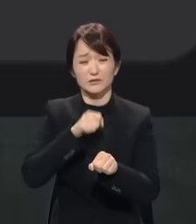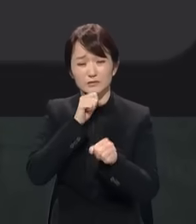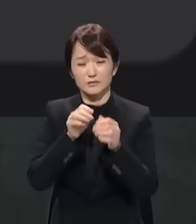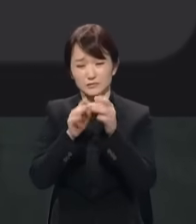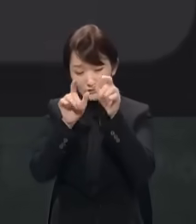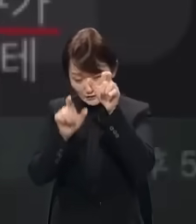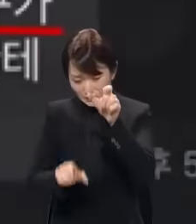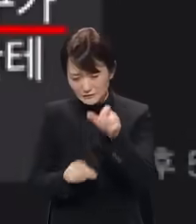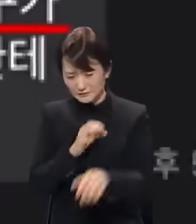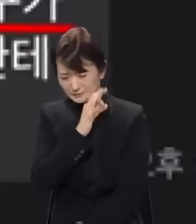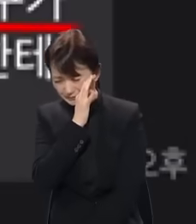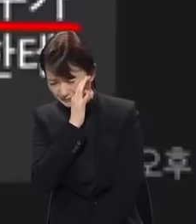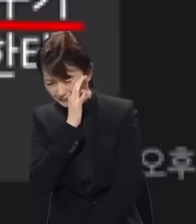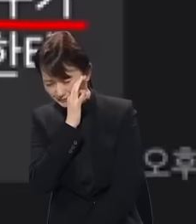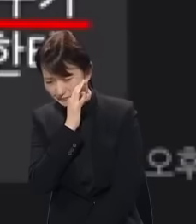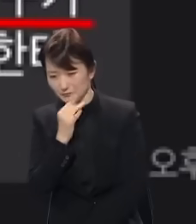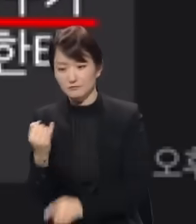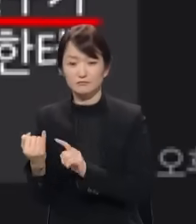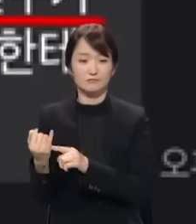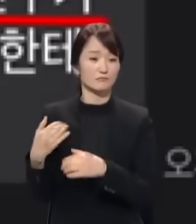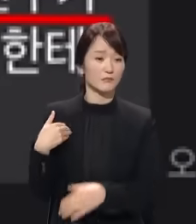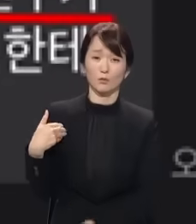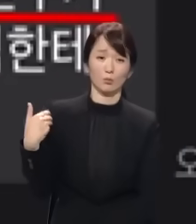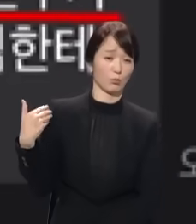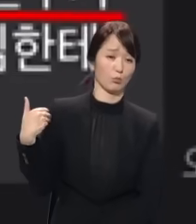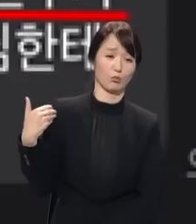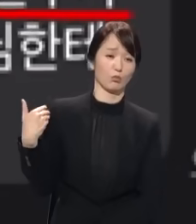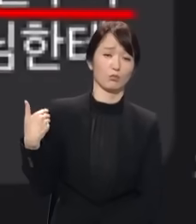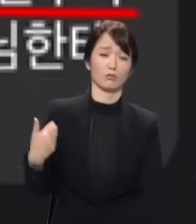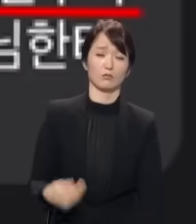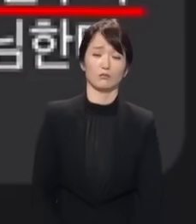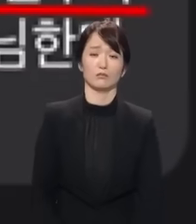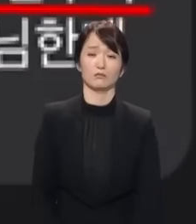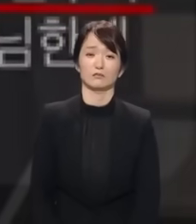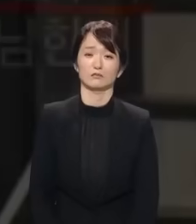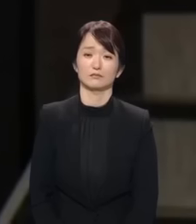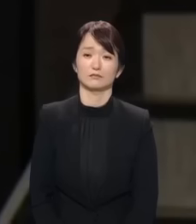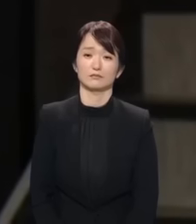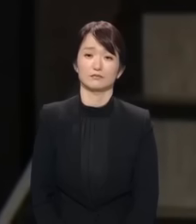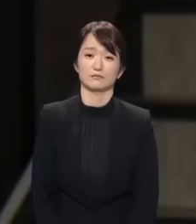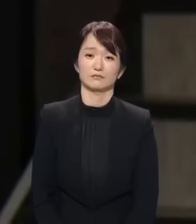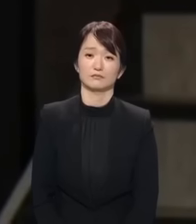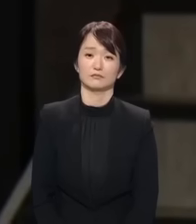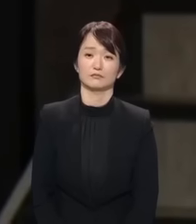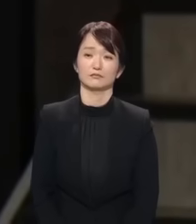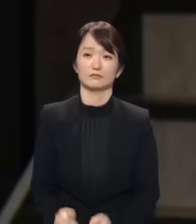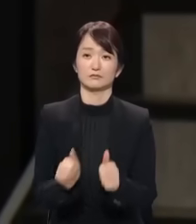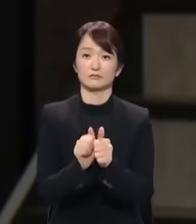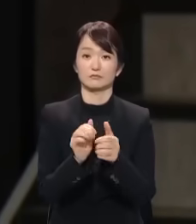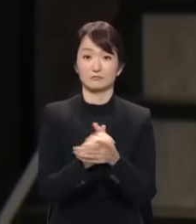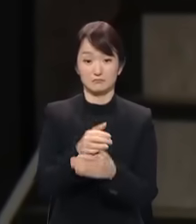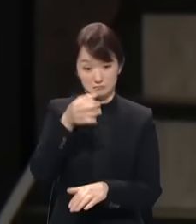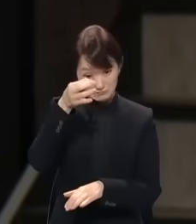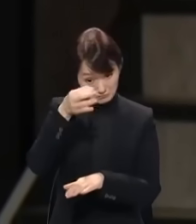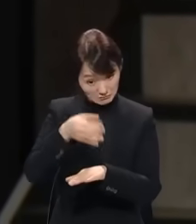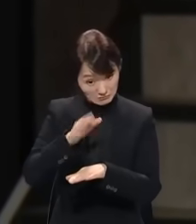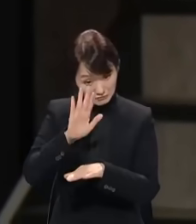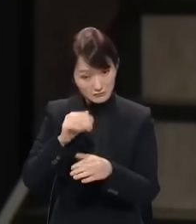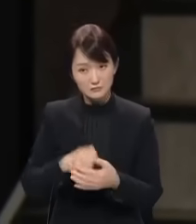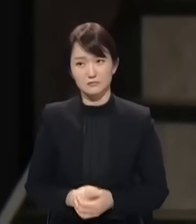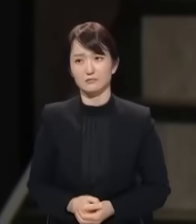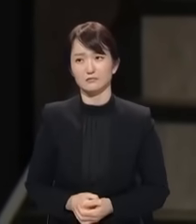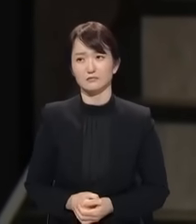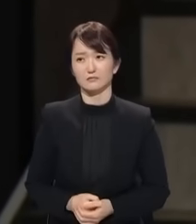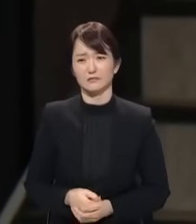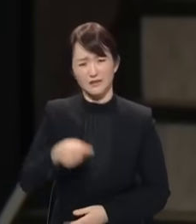그러면서 그 직원이 모른다는 듯이 나는 몰란다. 이런 식으로 얘기를 한 거예요. 근데 이 남자친구 미안해하기는커녕 여러 부